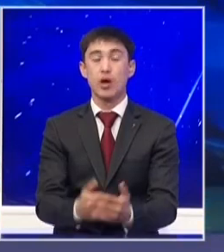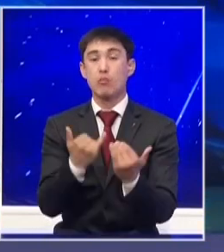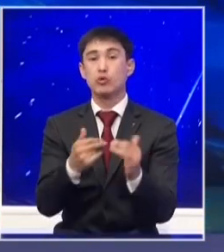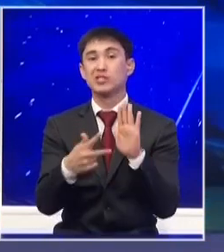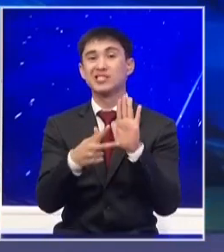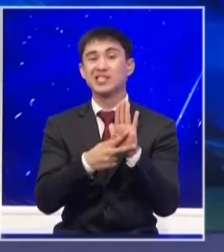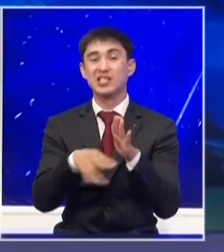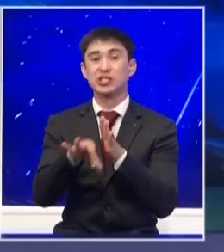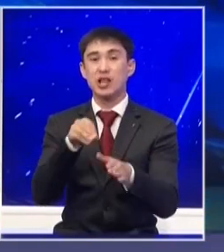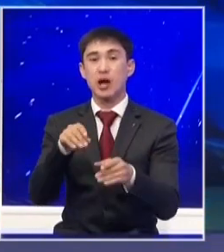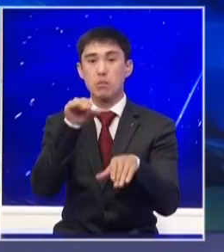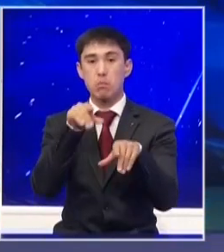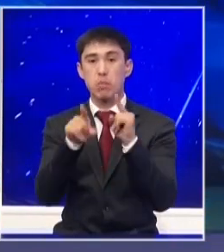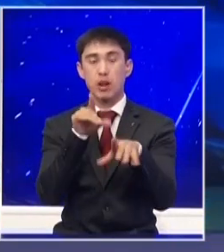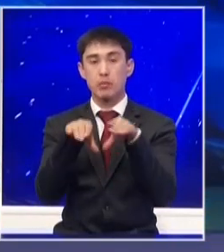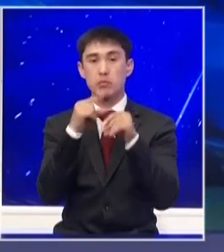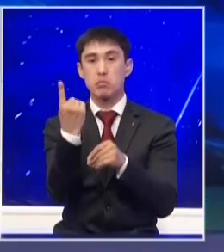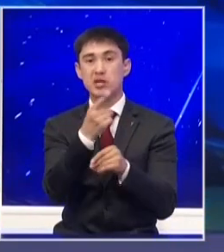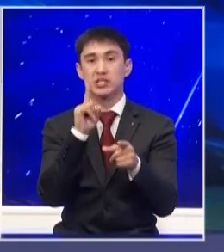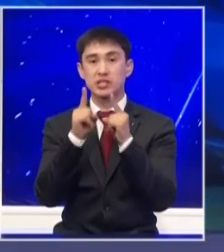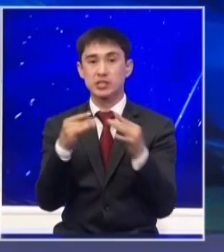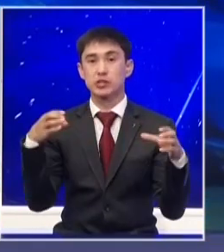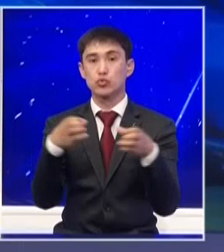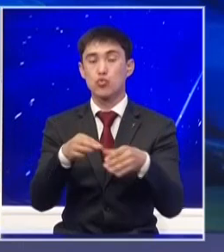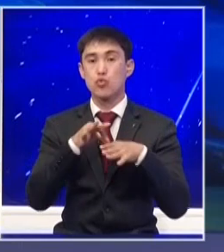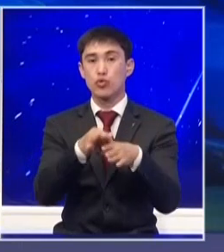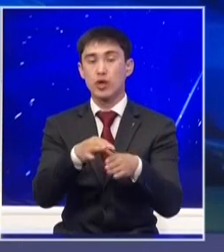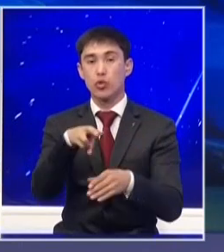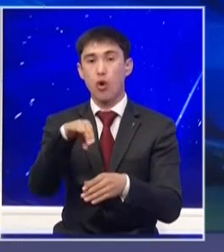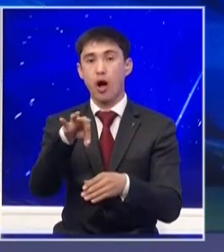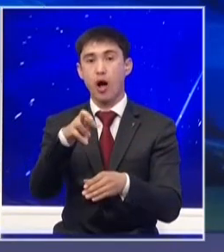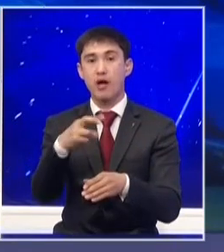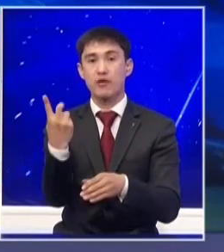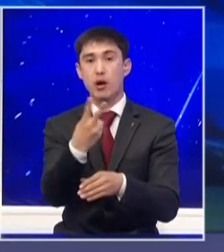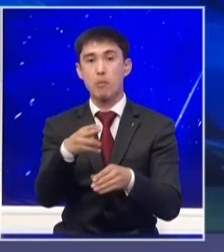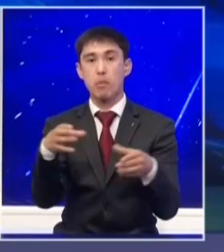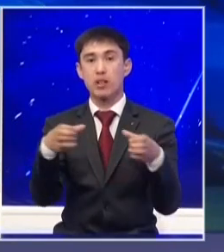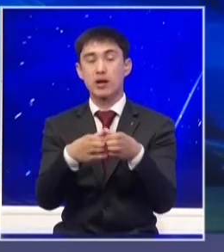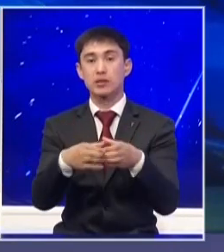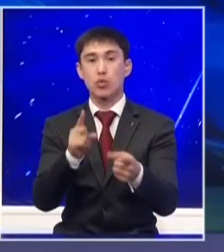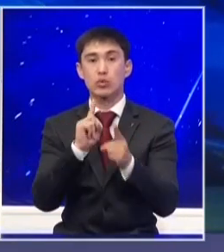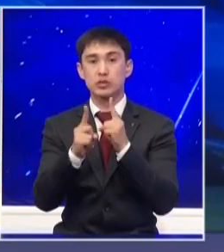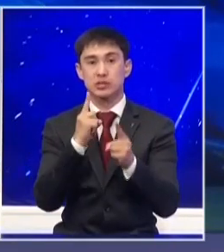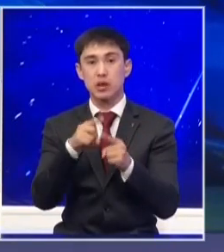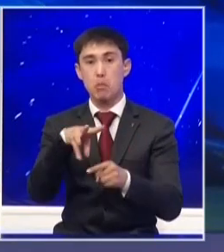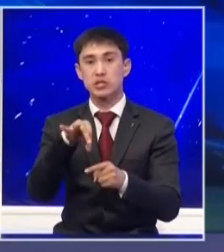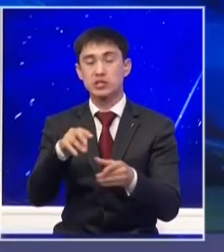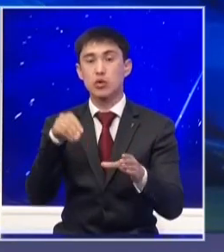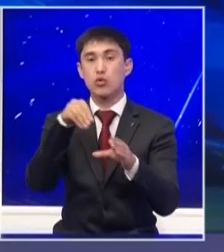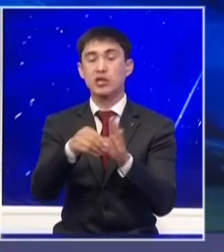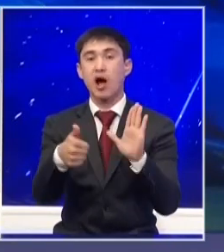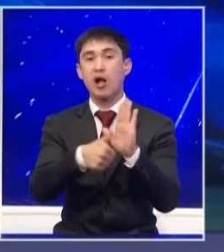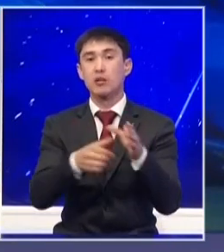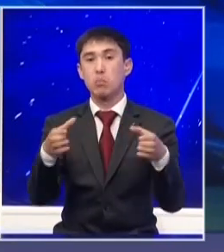Бүгін 8-ші сайланған парламенттің бірінші сессиясы өтті. Қасым-Жомарт Тоқаев қос палатаның бірлескен отырысында мәжіліске өткен